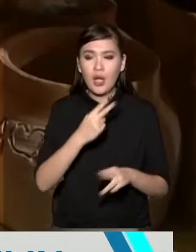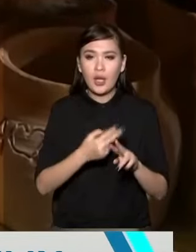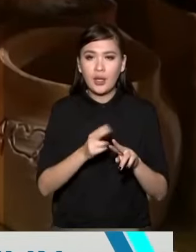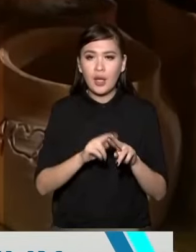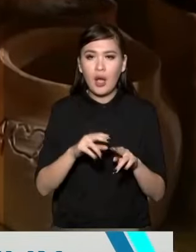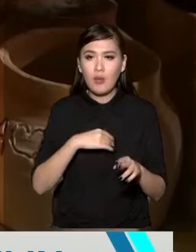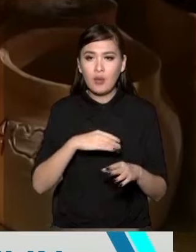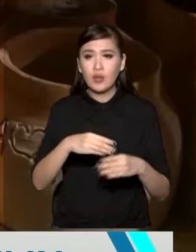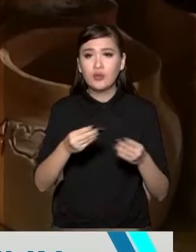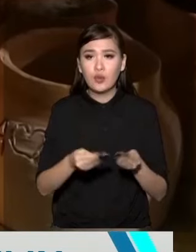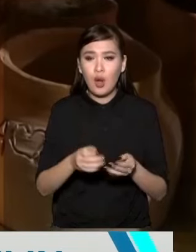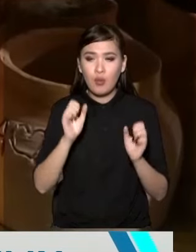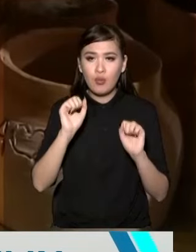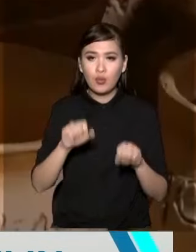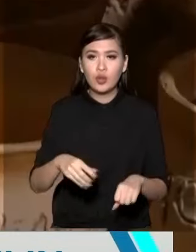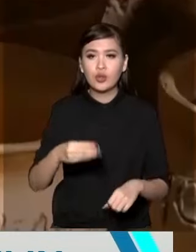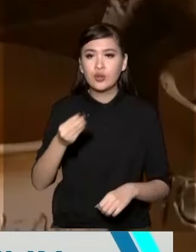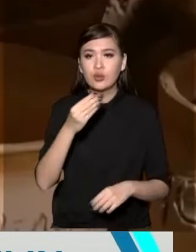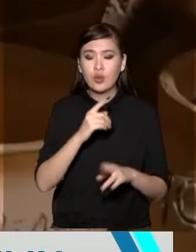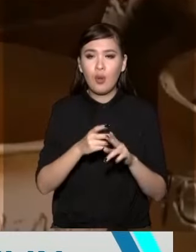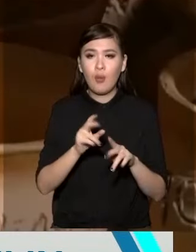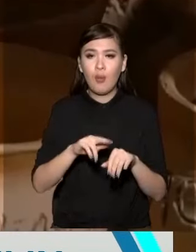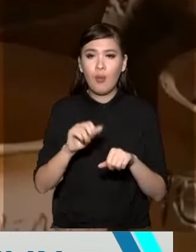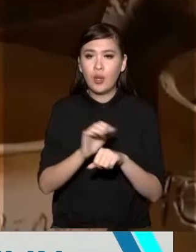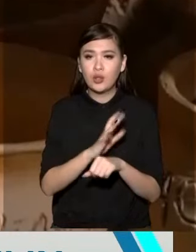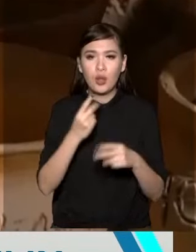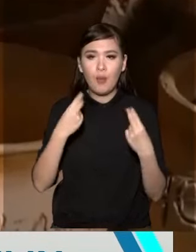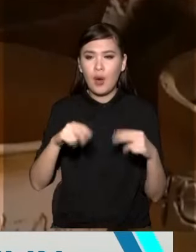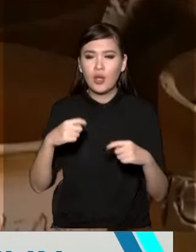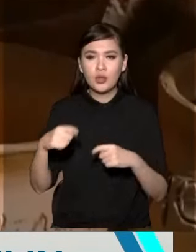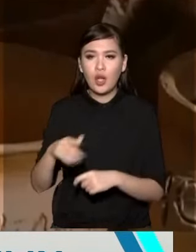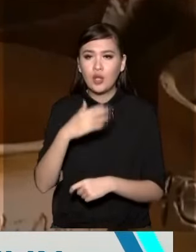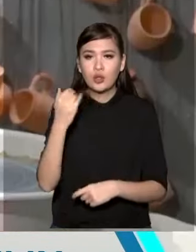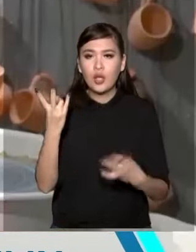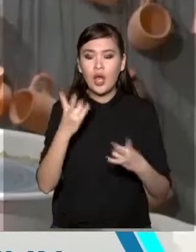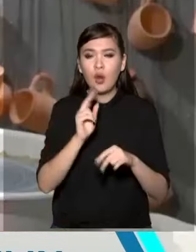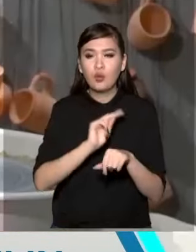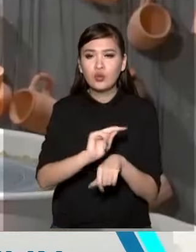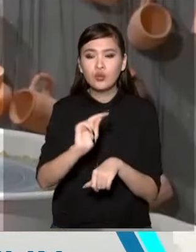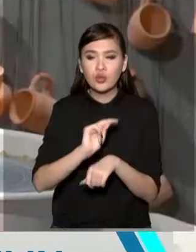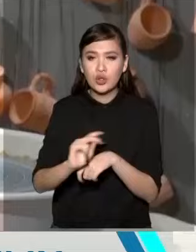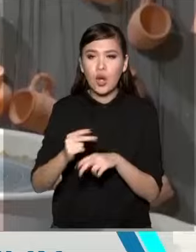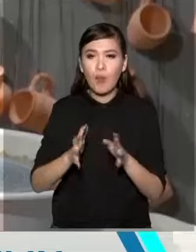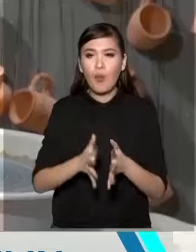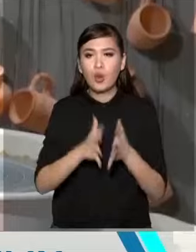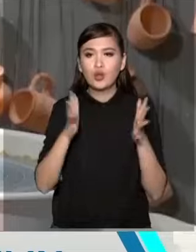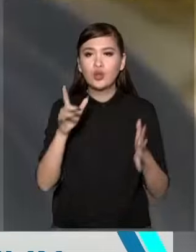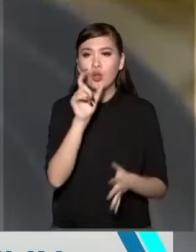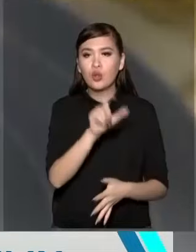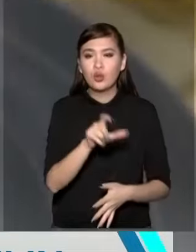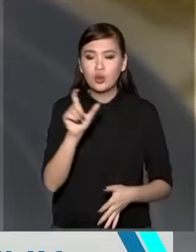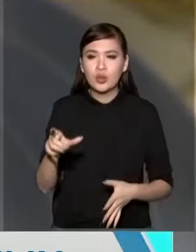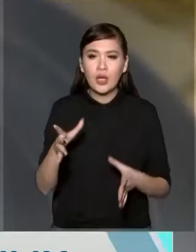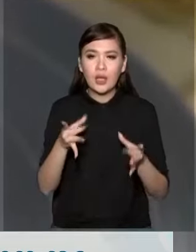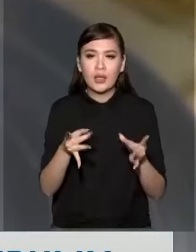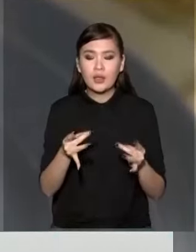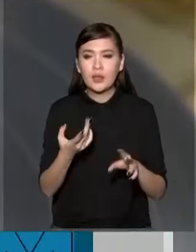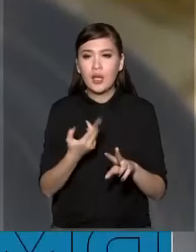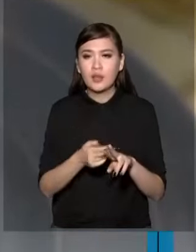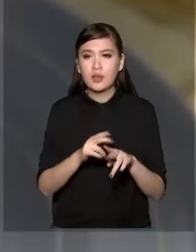вполне пригодна для быта. В мастерской ее, кстати, не продают. Главная цель – научить как можно больше людей глиняному делу. Возможно,